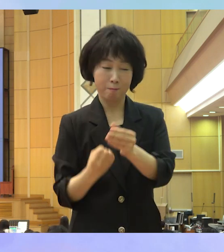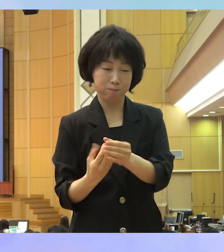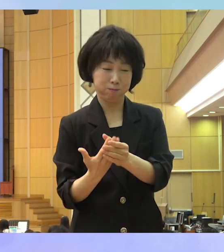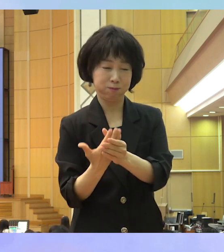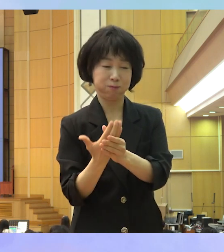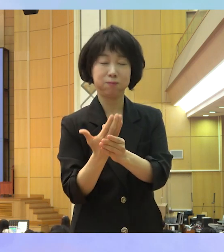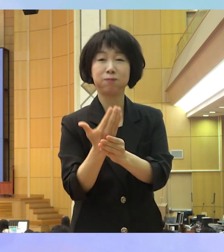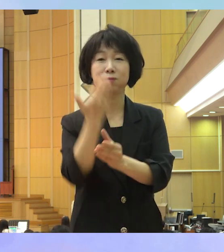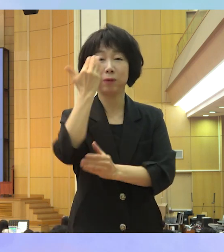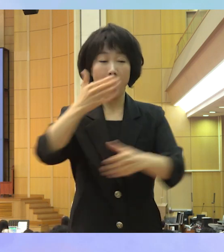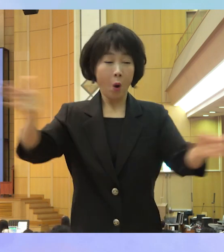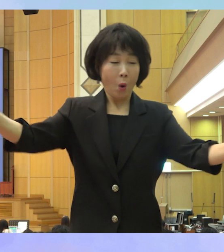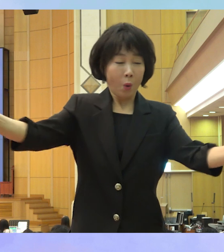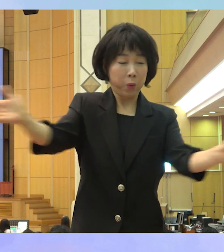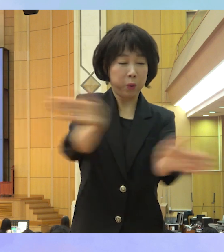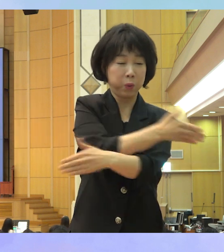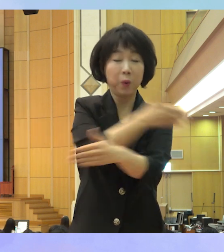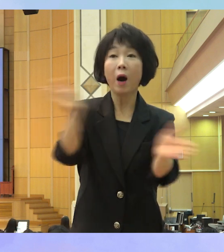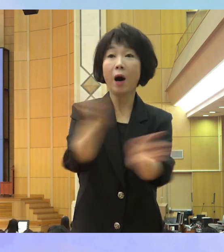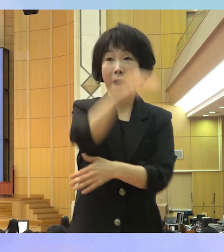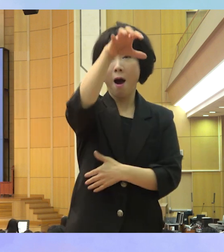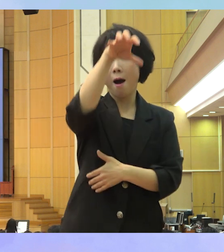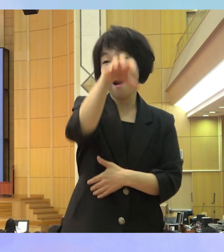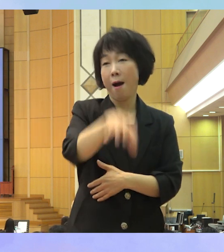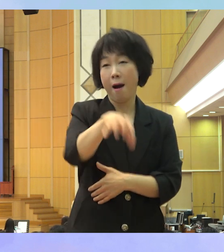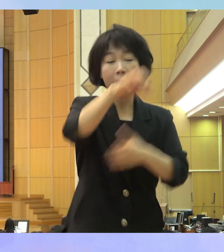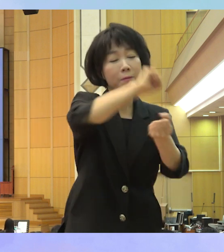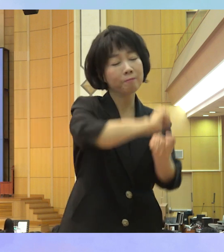반석에서 샘물 나고